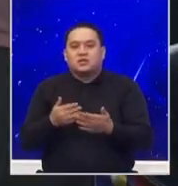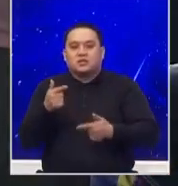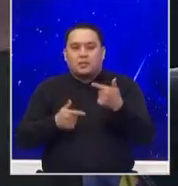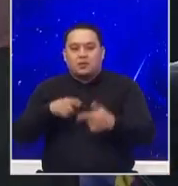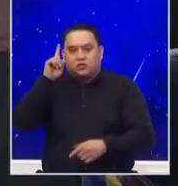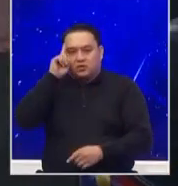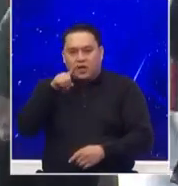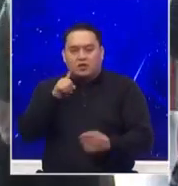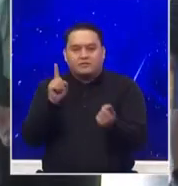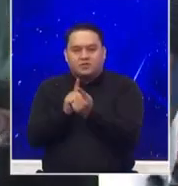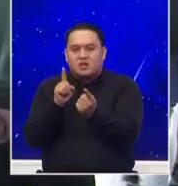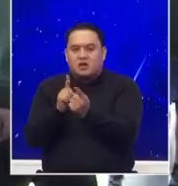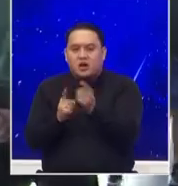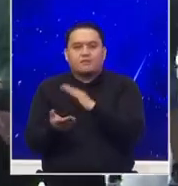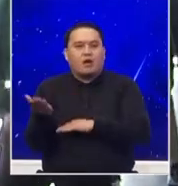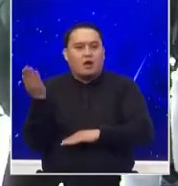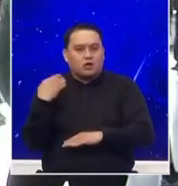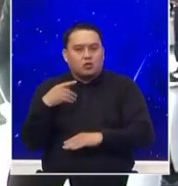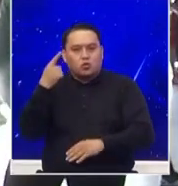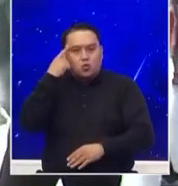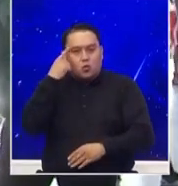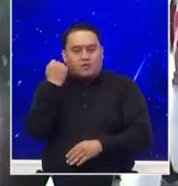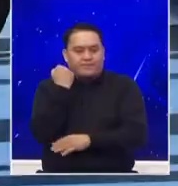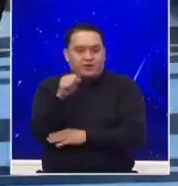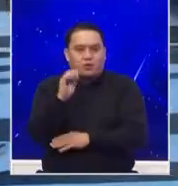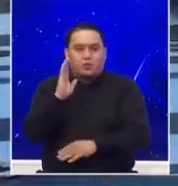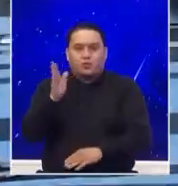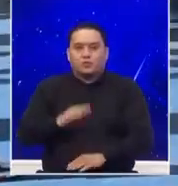соперников я знаю, так как встречался с ними ранее. Однако думаю, что я выиграю.